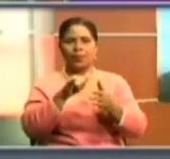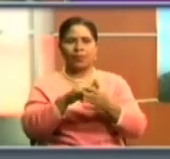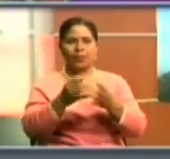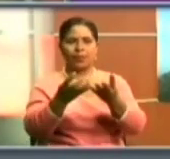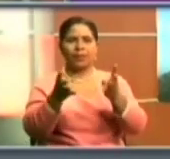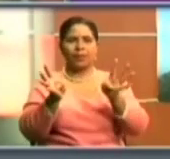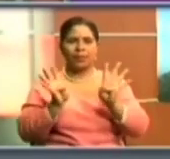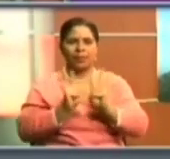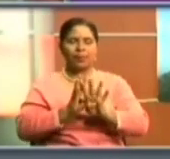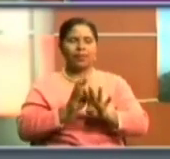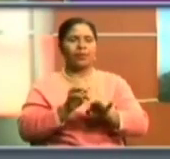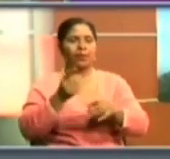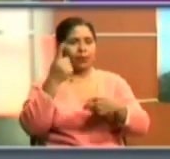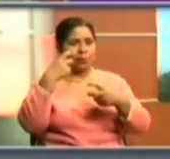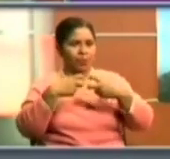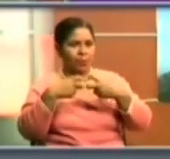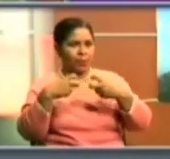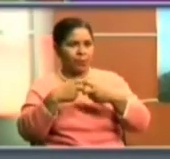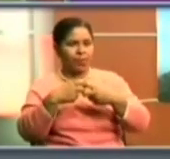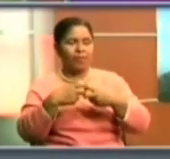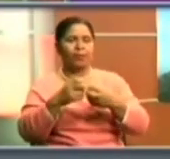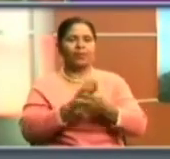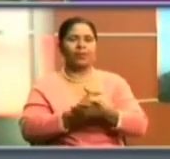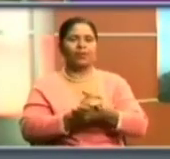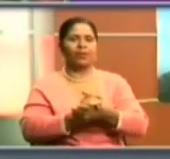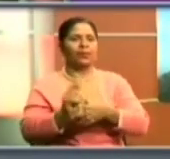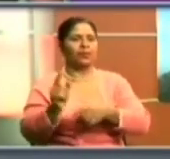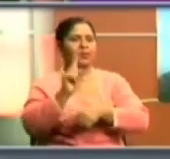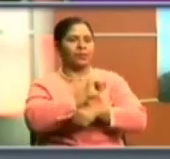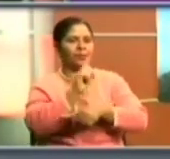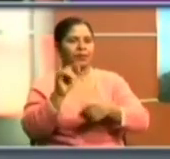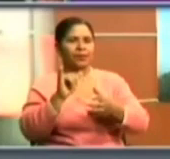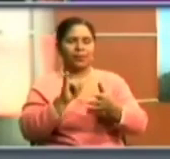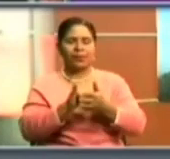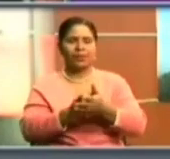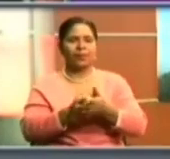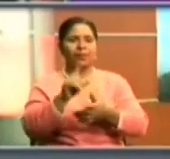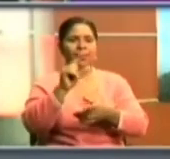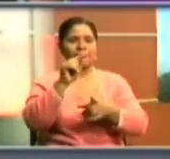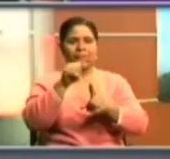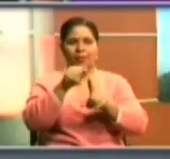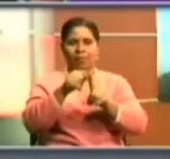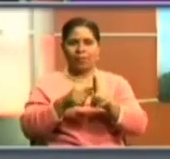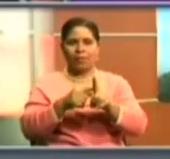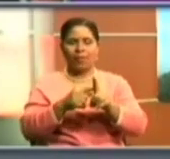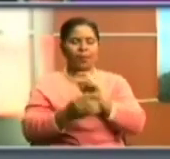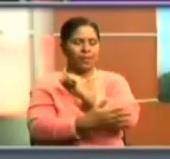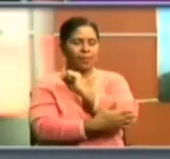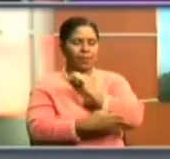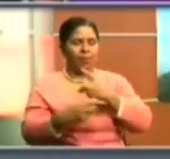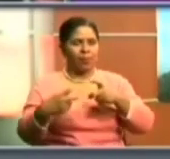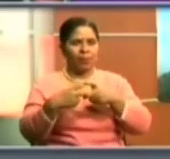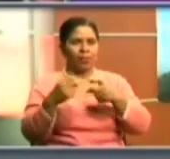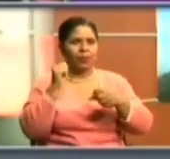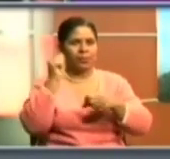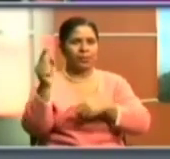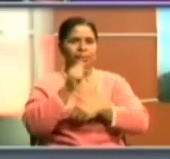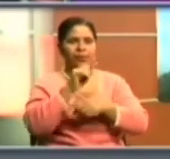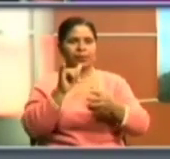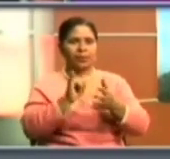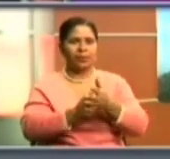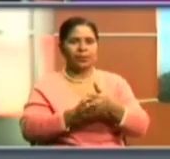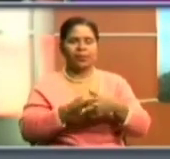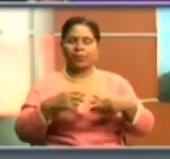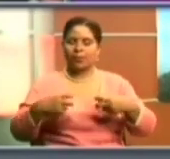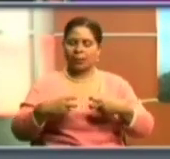irrigation, nous disons pas le faire. Électricité 24 sur 24 là, qui manque 20 mois pour payer à 24 sur 24 là. Réseau